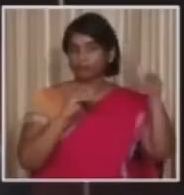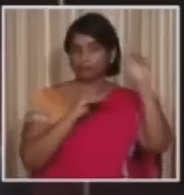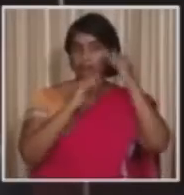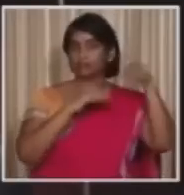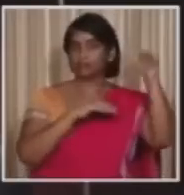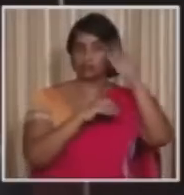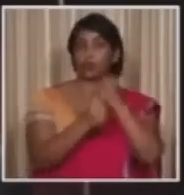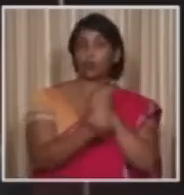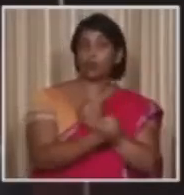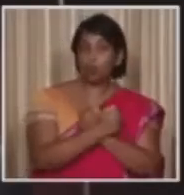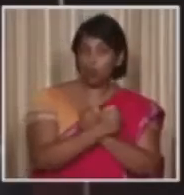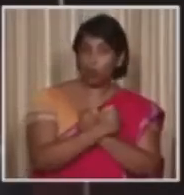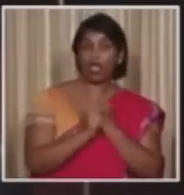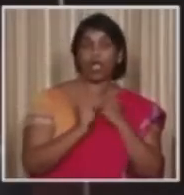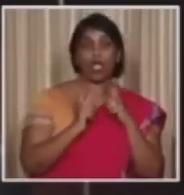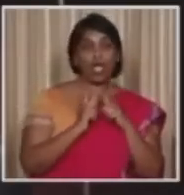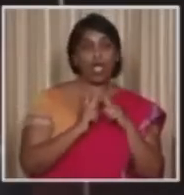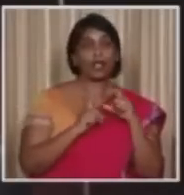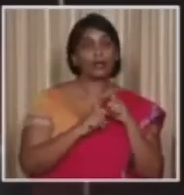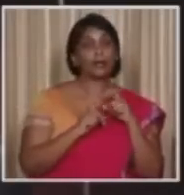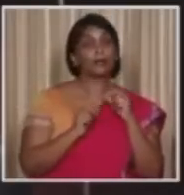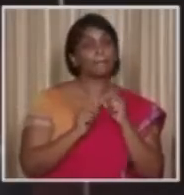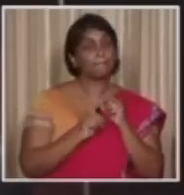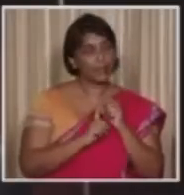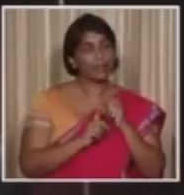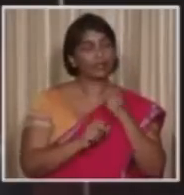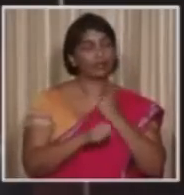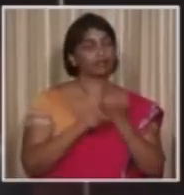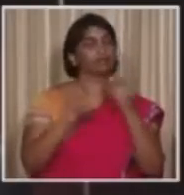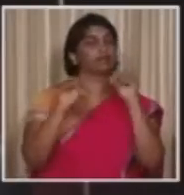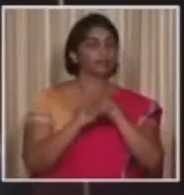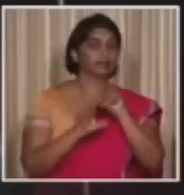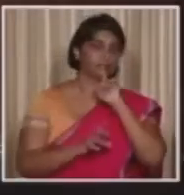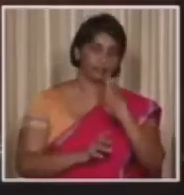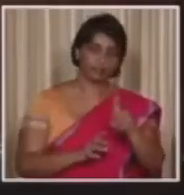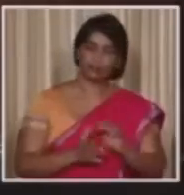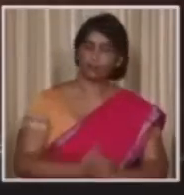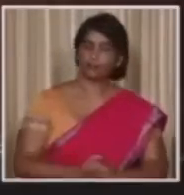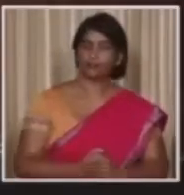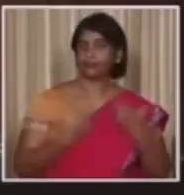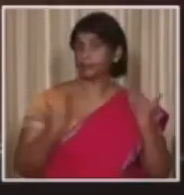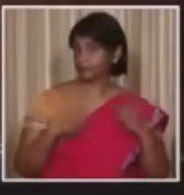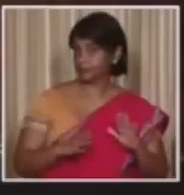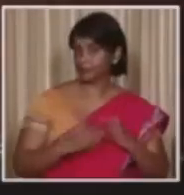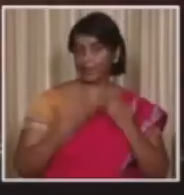ස්ථානවලට පොලිසිය IGP හැටියටත් පත් කරන්න ඉල්ලමින් මම නිහඬ වෙනවා. ස්තුතියි.